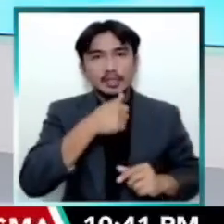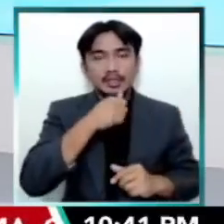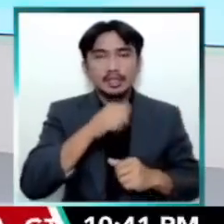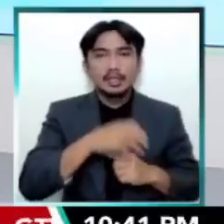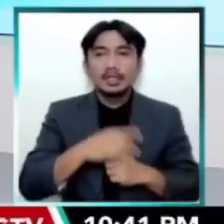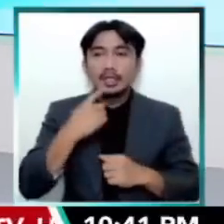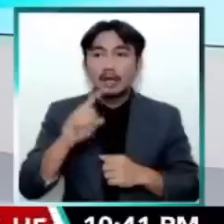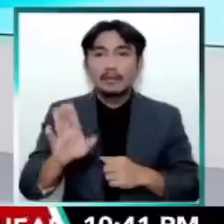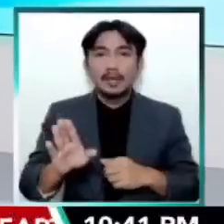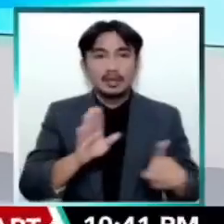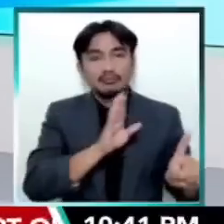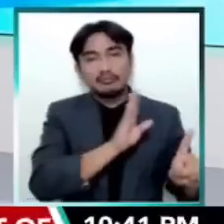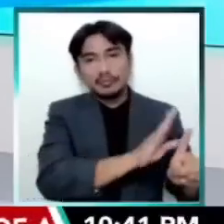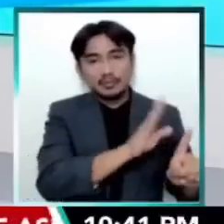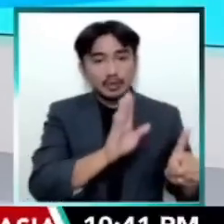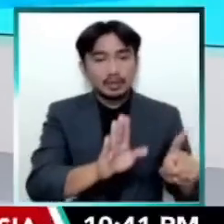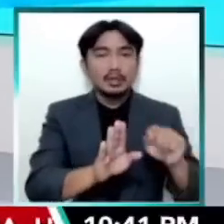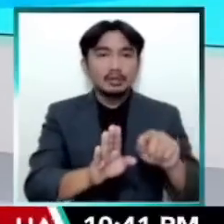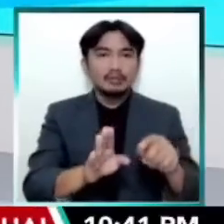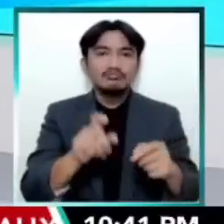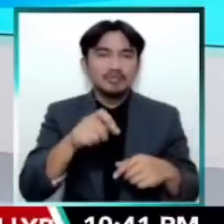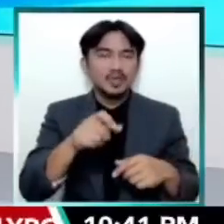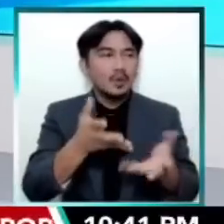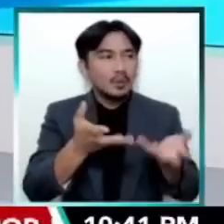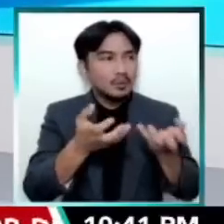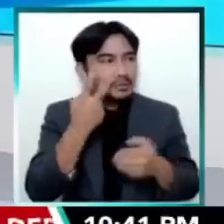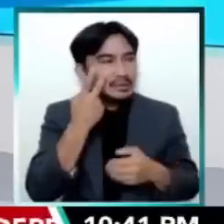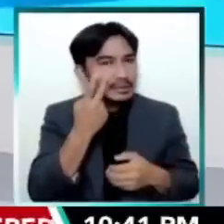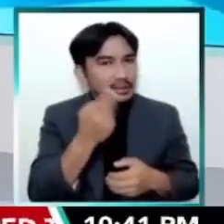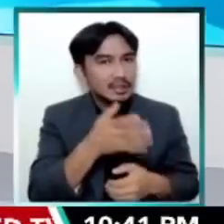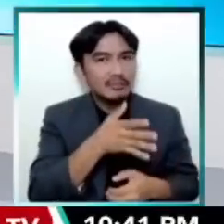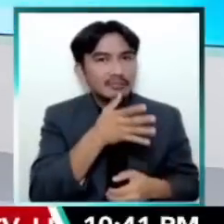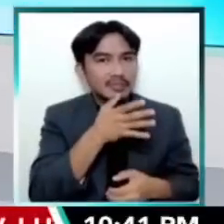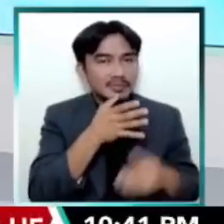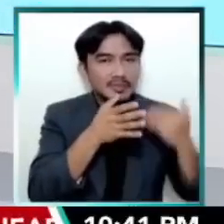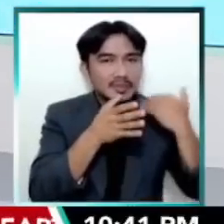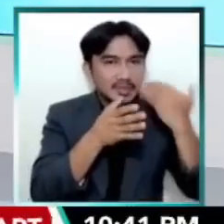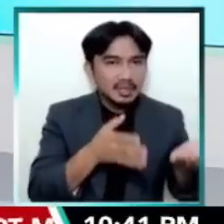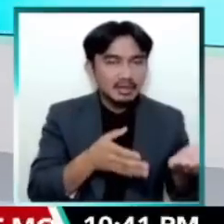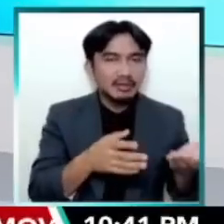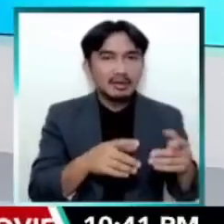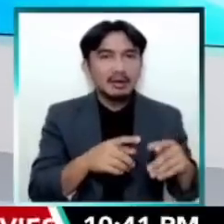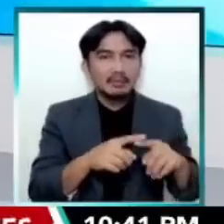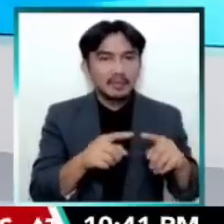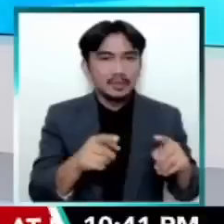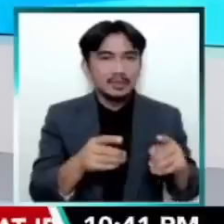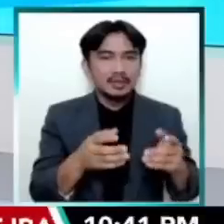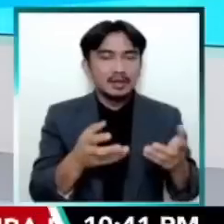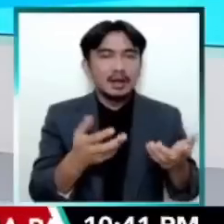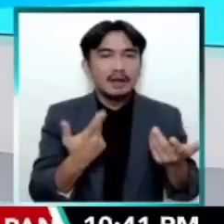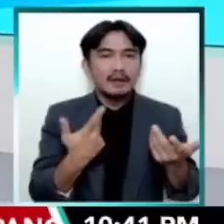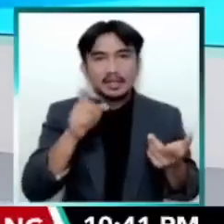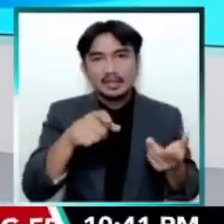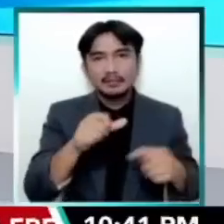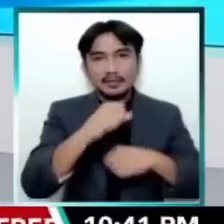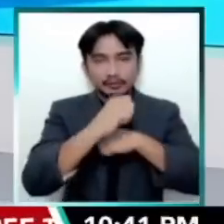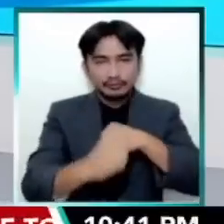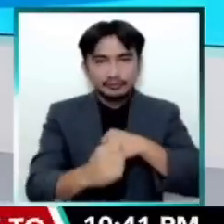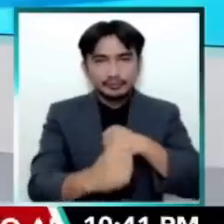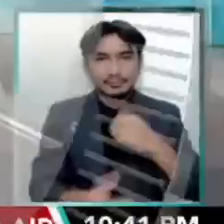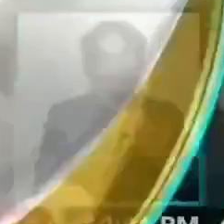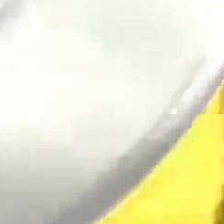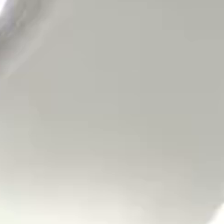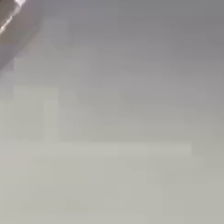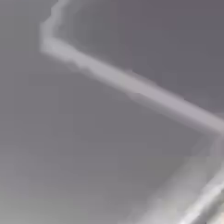na masilayan ang kanyang ina pero kailangan pa muna niyang maoperahan muli. May report sina Joseph Morong at Chino